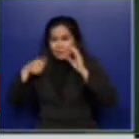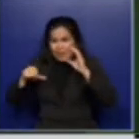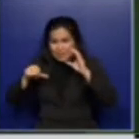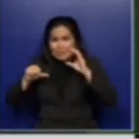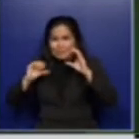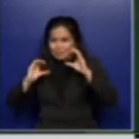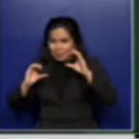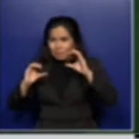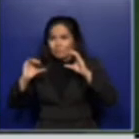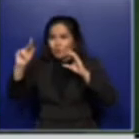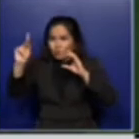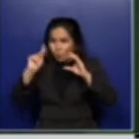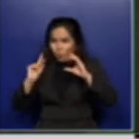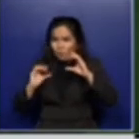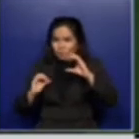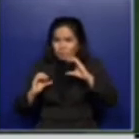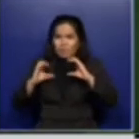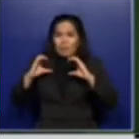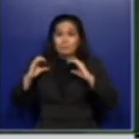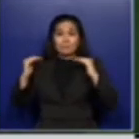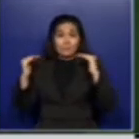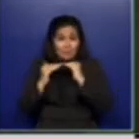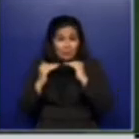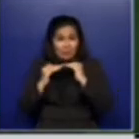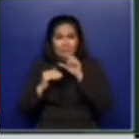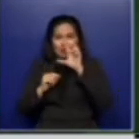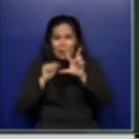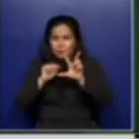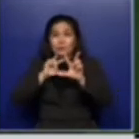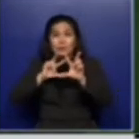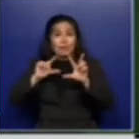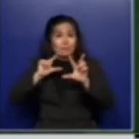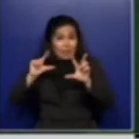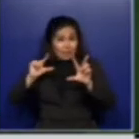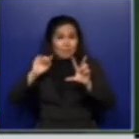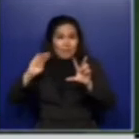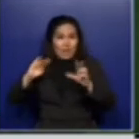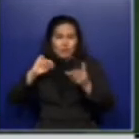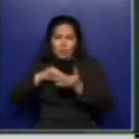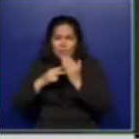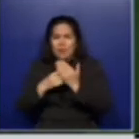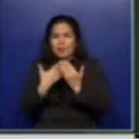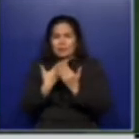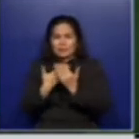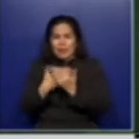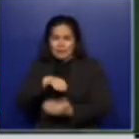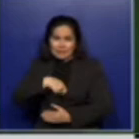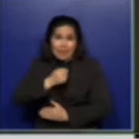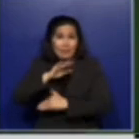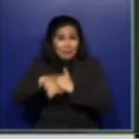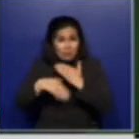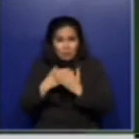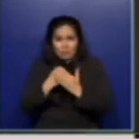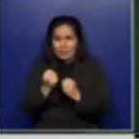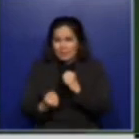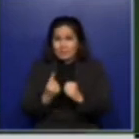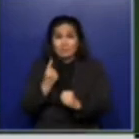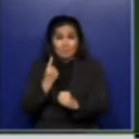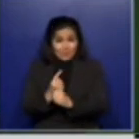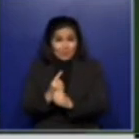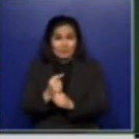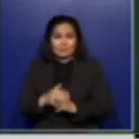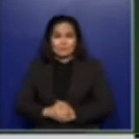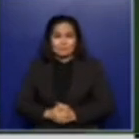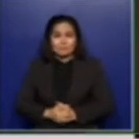ดเก็บได้แล้วก็ครบ 3.3 ล้านบาทเท่ากับรายจ่ายที่รัฐบาลต้องการจะจ่ายออกไปถามว่าการ